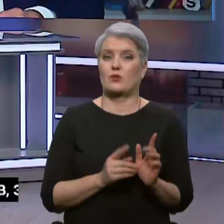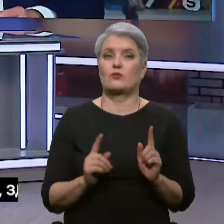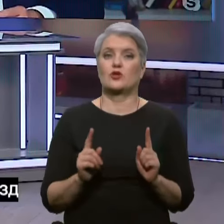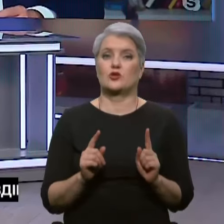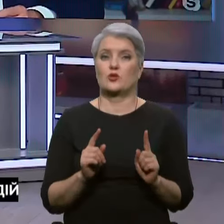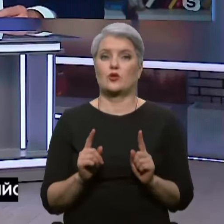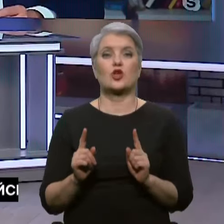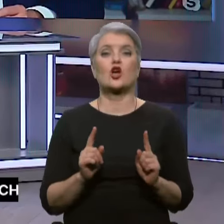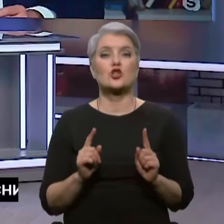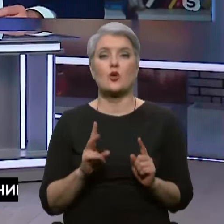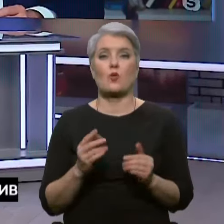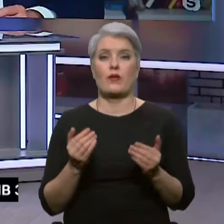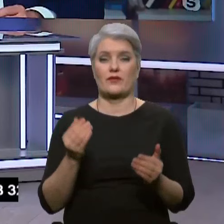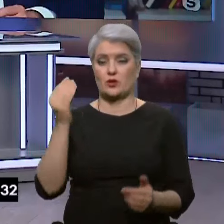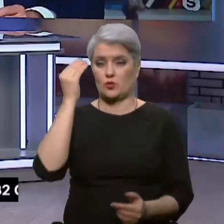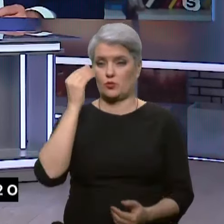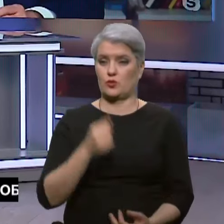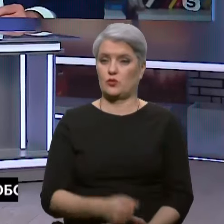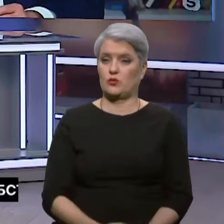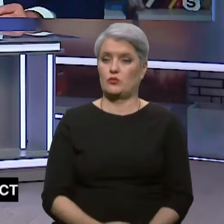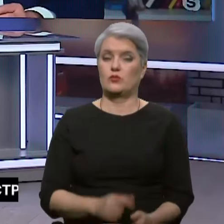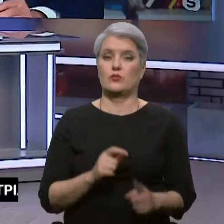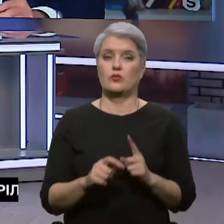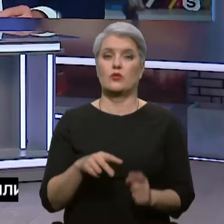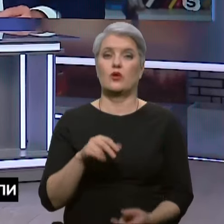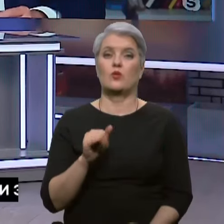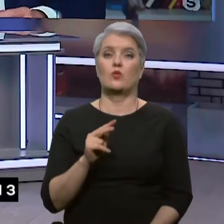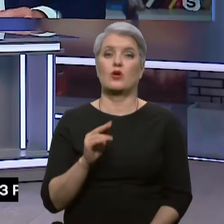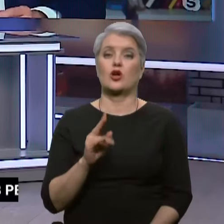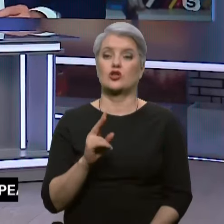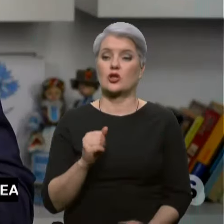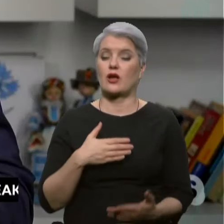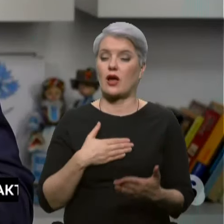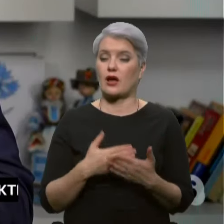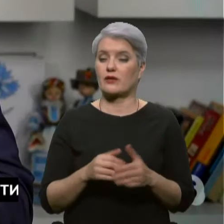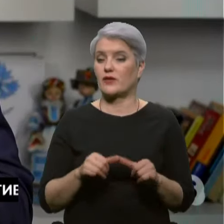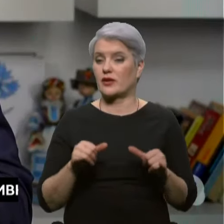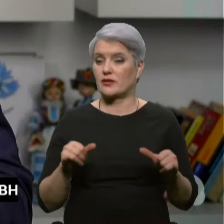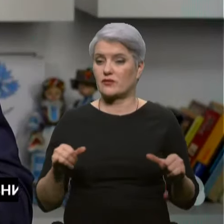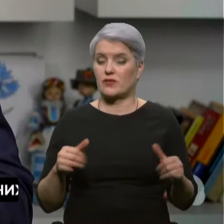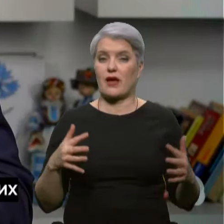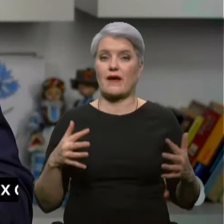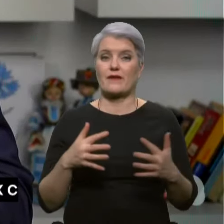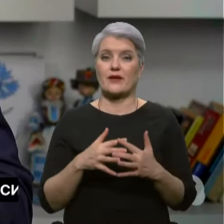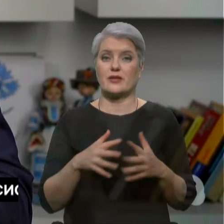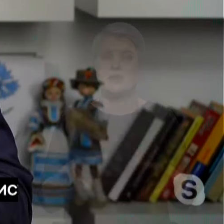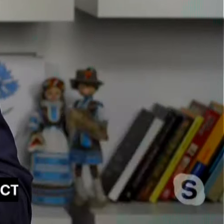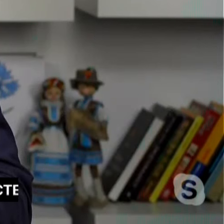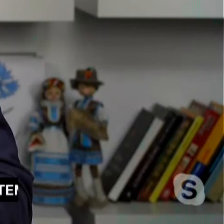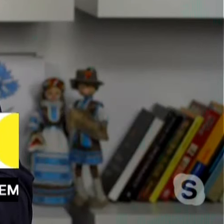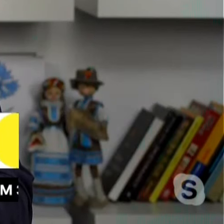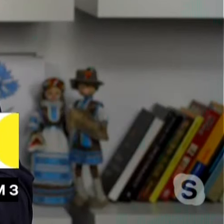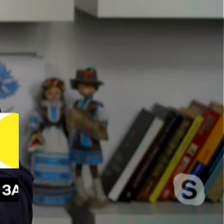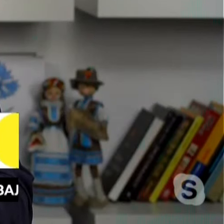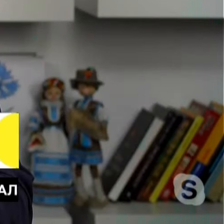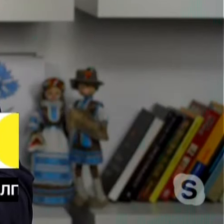Чого, на вашу думку? Ну, Лукашенко активно развивает военное сотрудничество с Российской